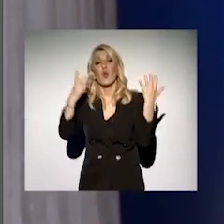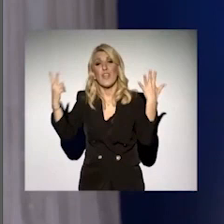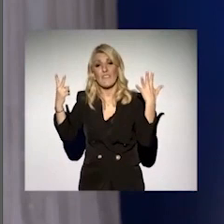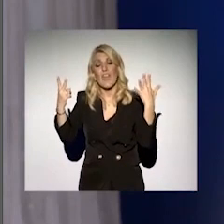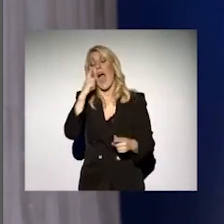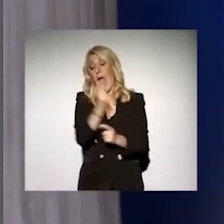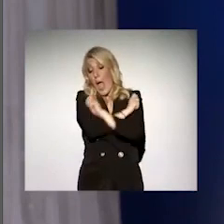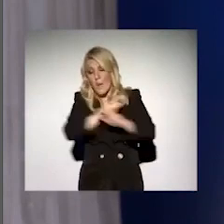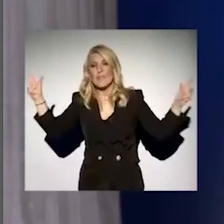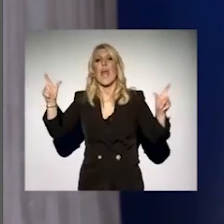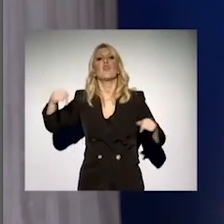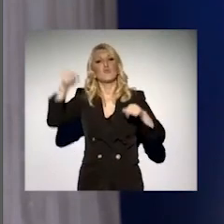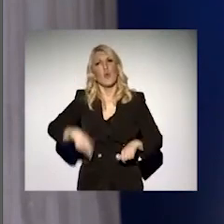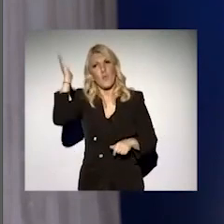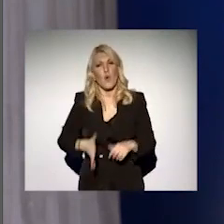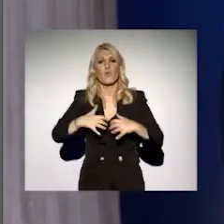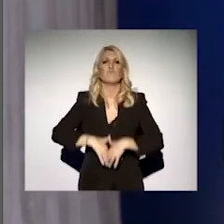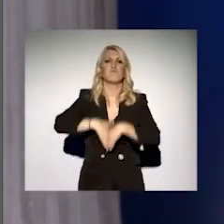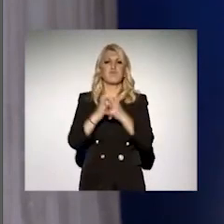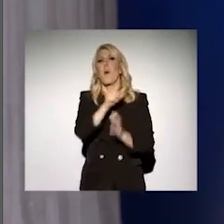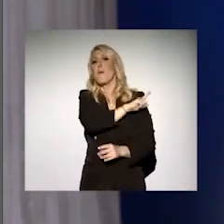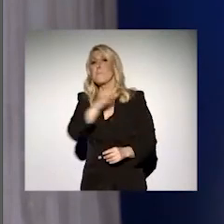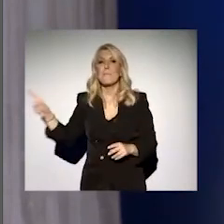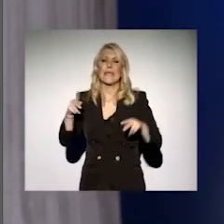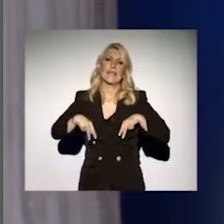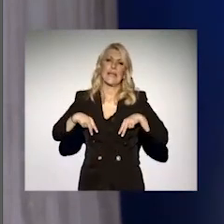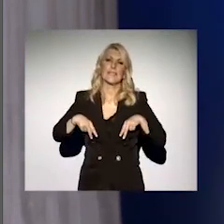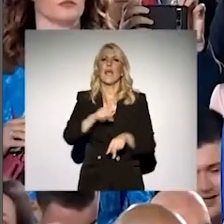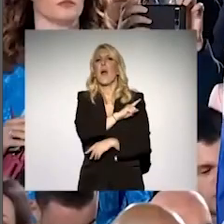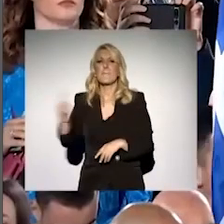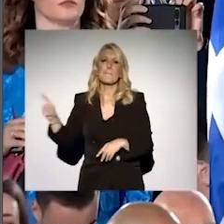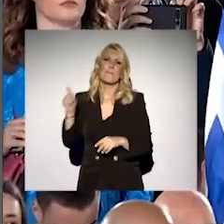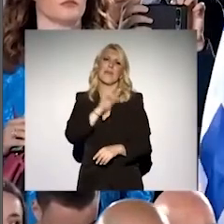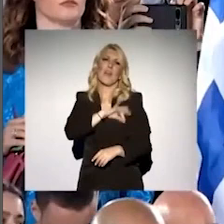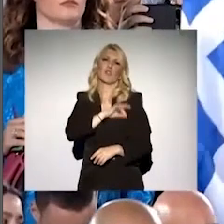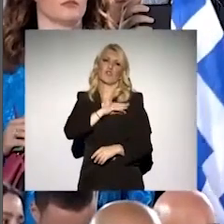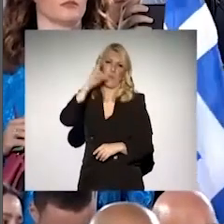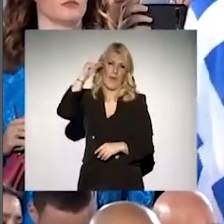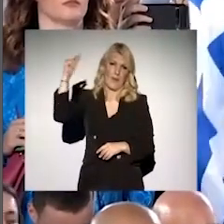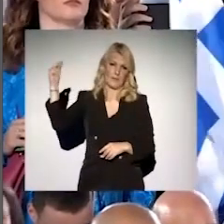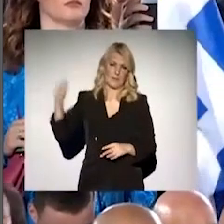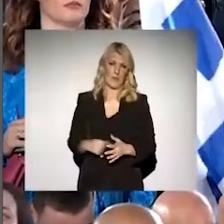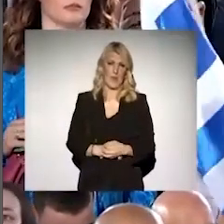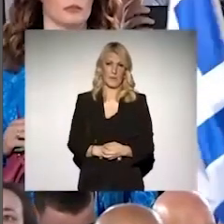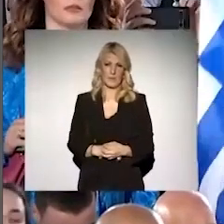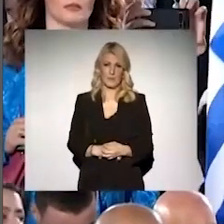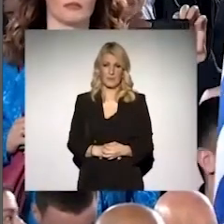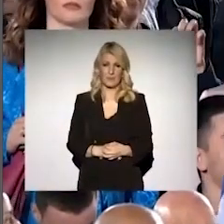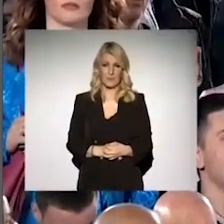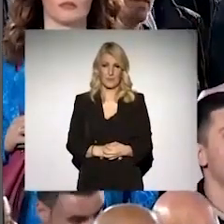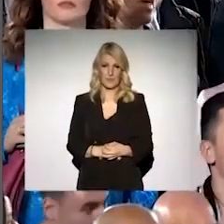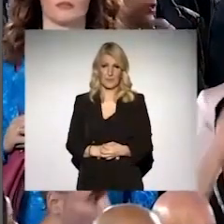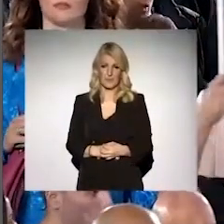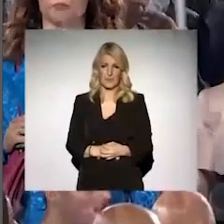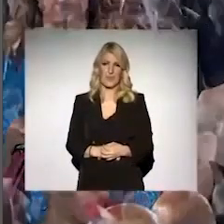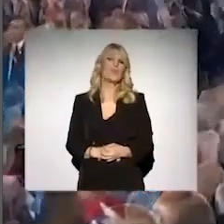μετά την τραγωδία. Δεν είναι κάτι καινούριο. Απλά βρίσκουν διαρκώς τρόπους να το επαναφέρουν στο δημόσιο